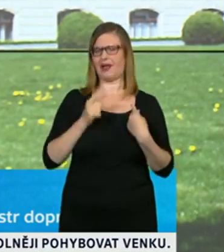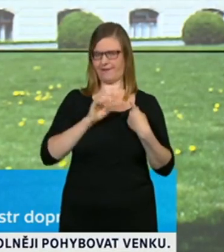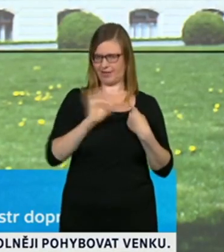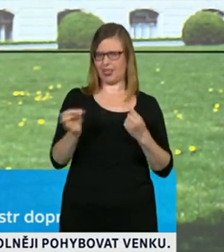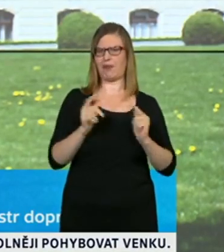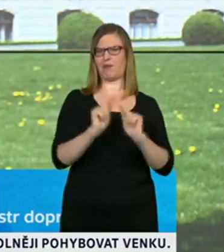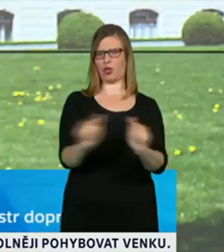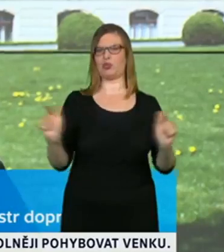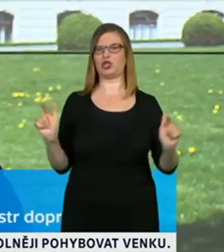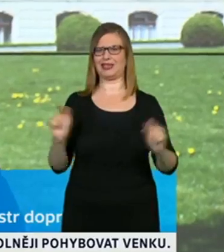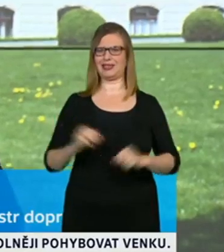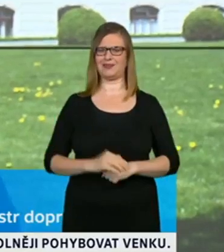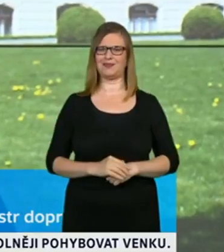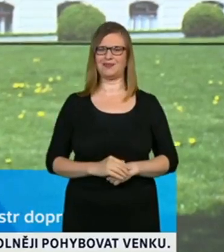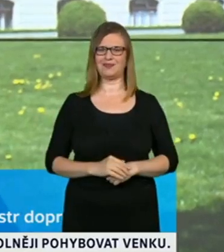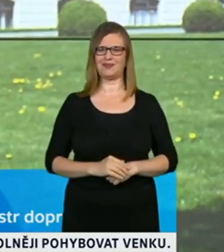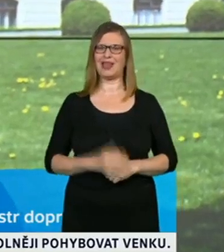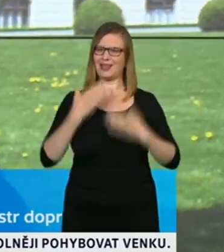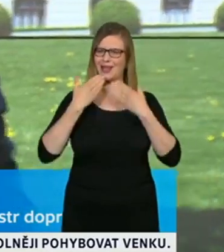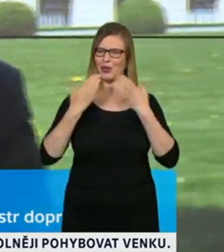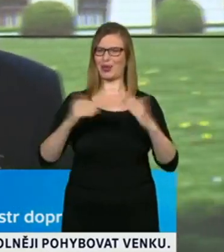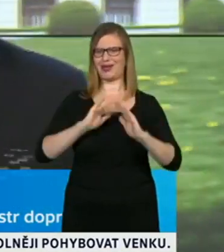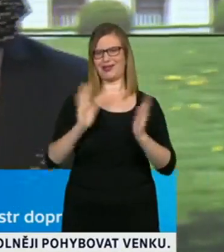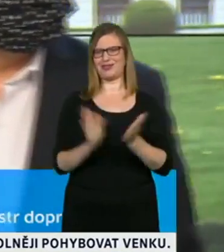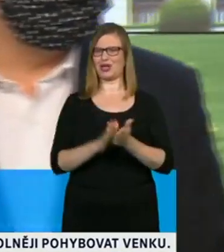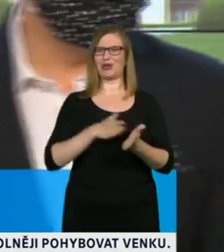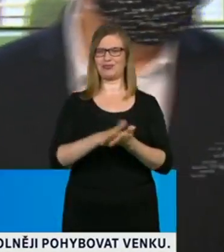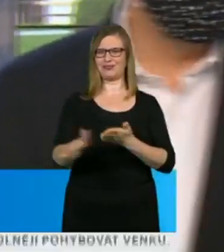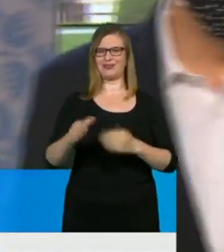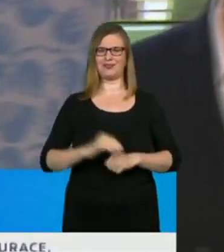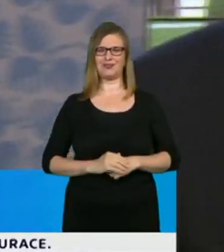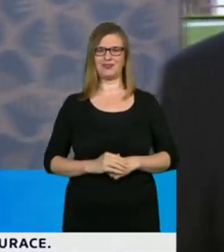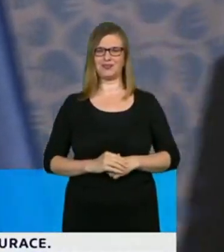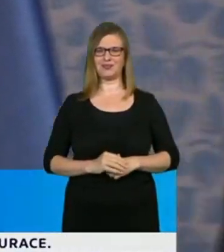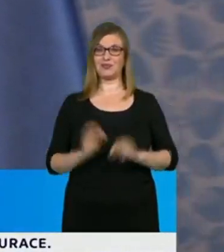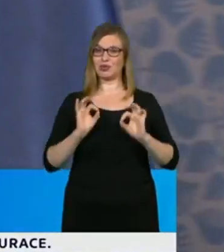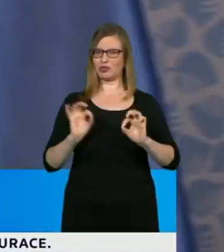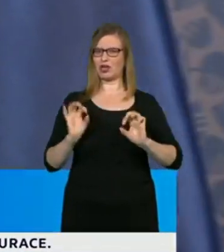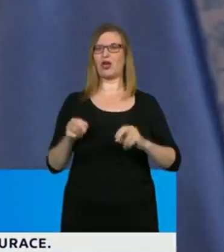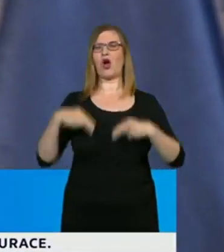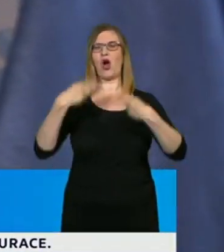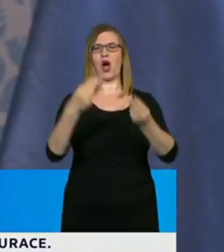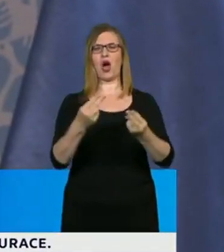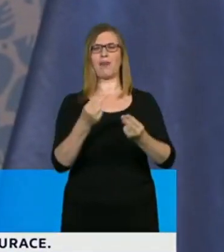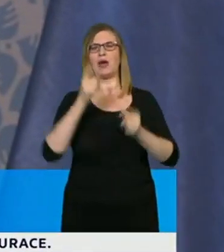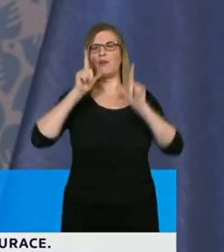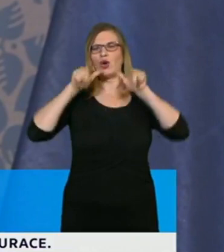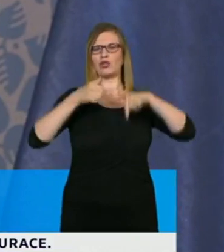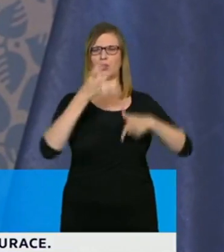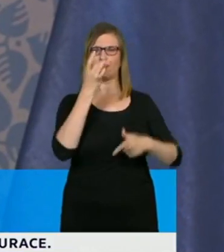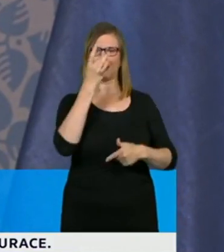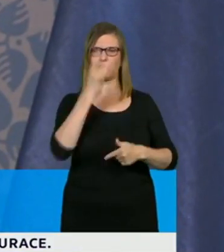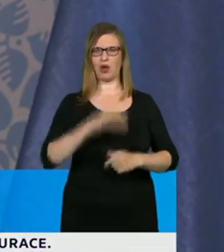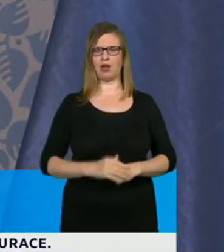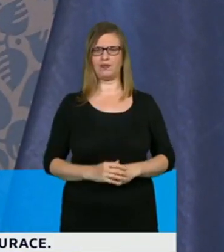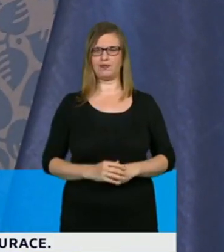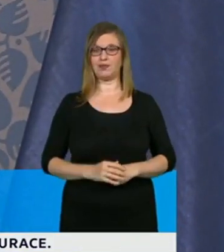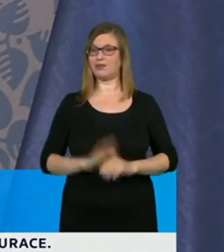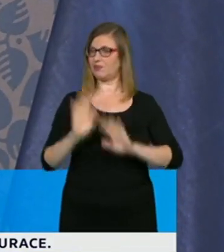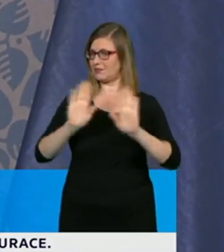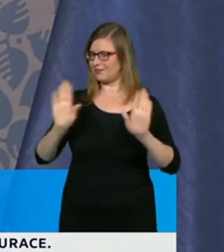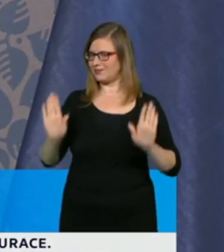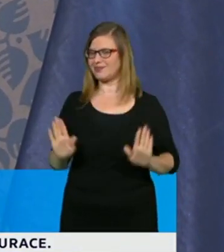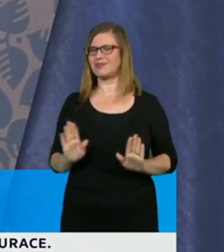to vše, děkuji. Děkuji, a pan profesor Roman Prymula. Dobrý den, vážené dámy, vážení pánové. Já možná bych